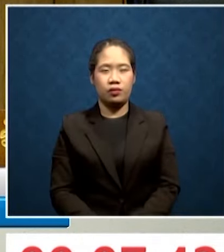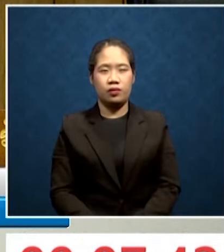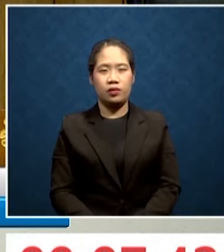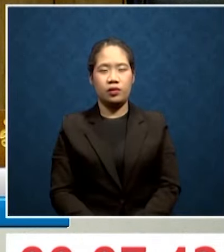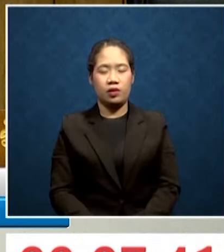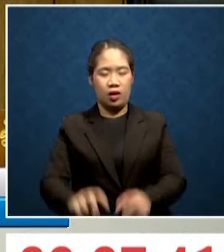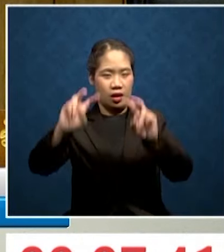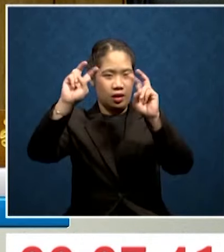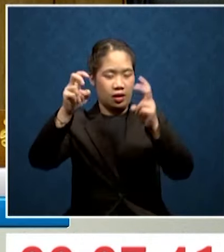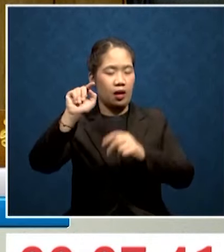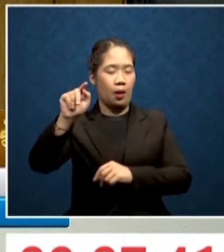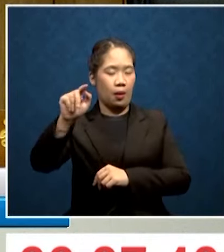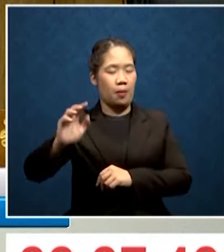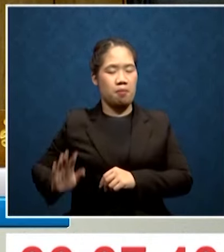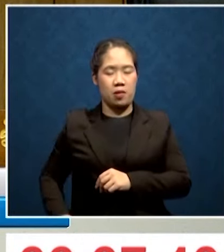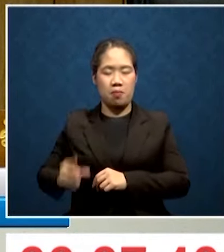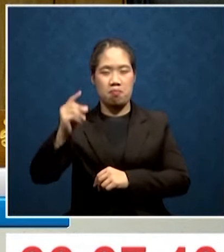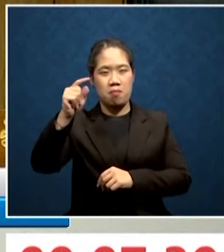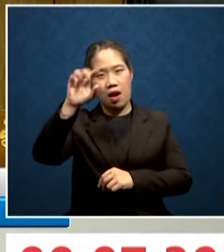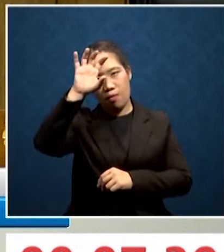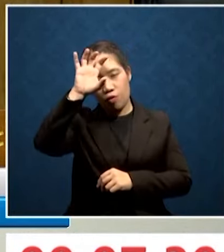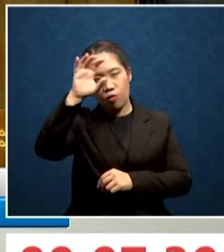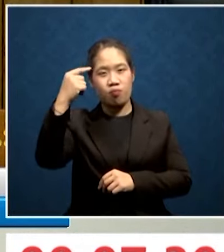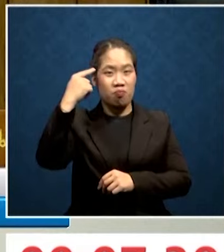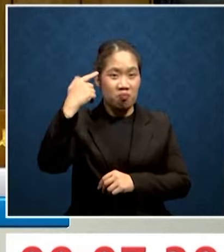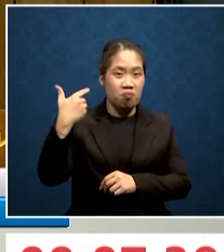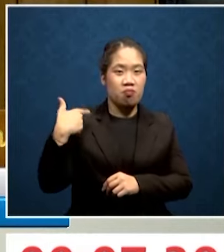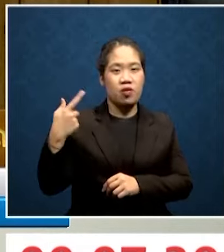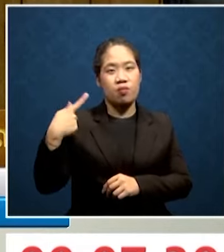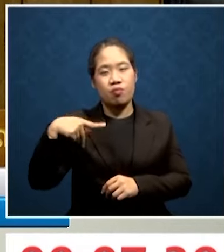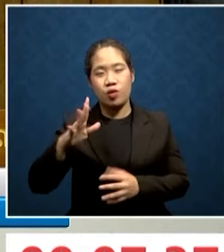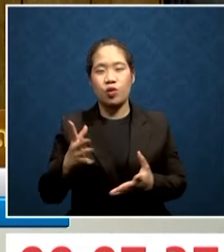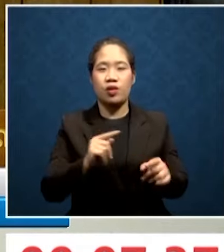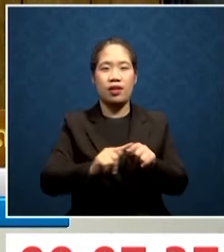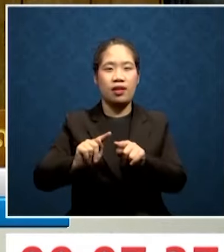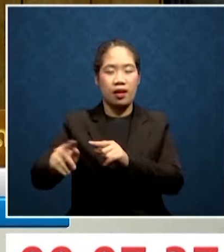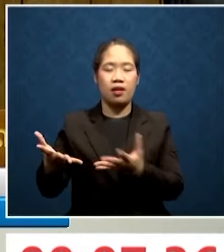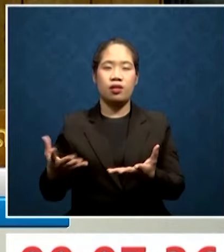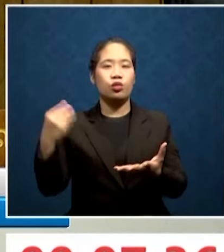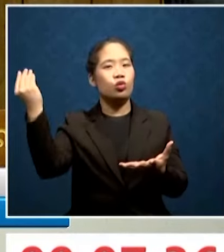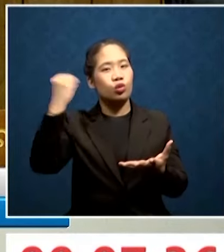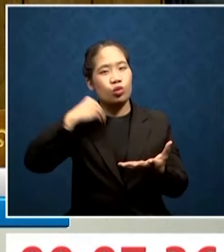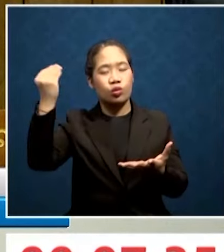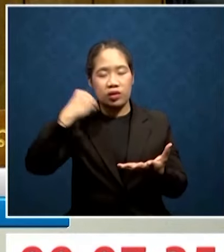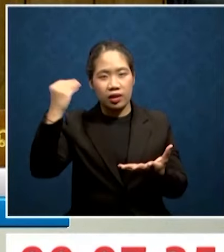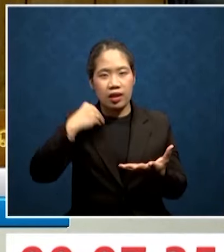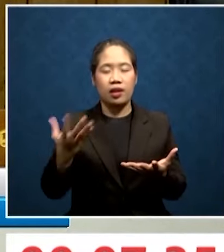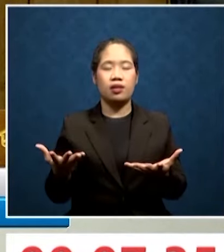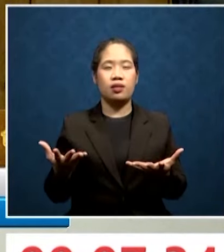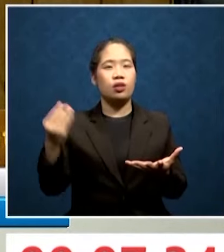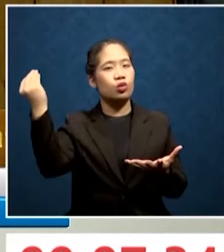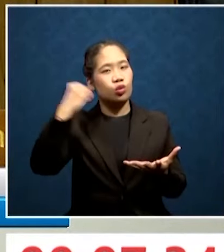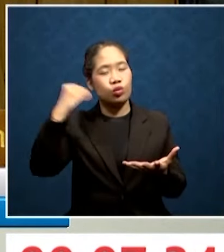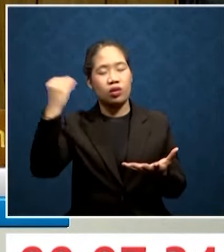ากระทู้ของท่านนั้นมีประโยชน์ทุกครั้งที่เ